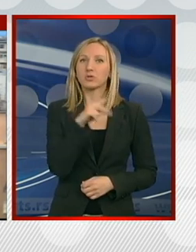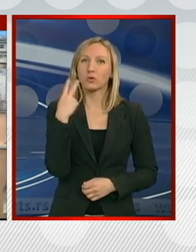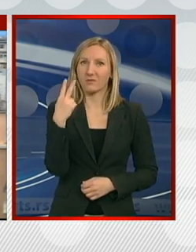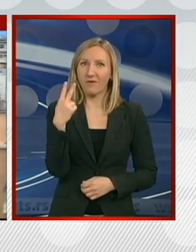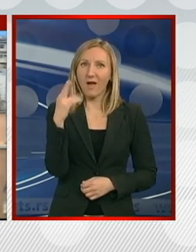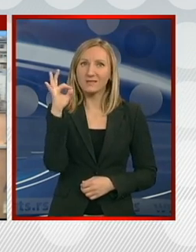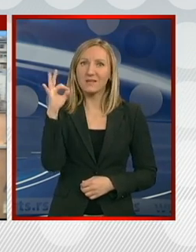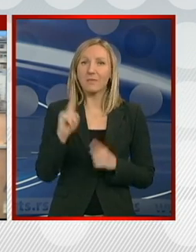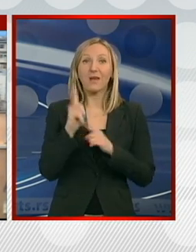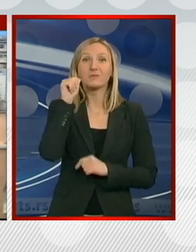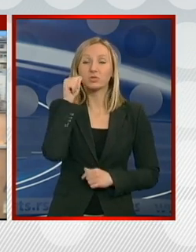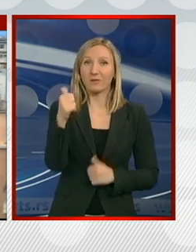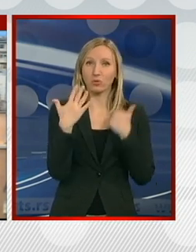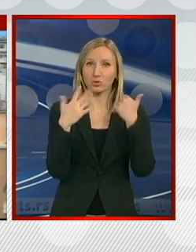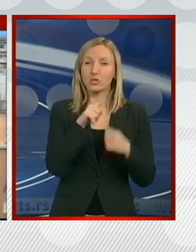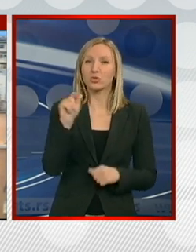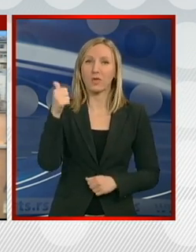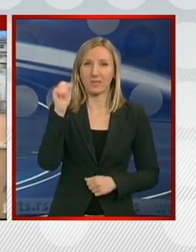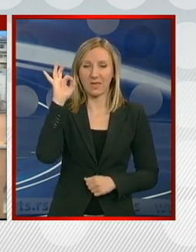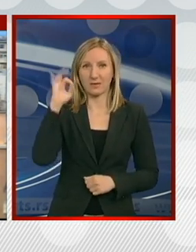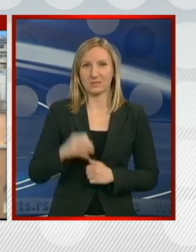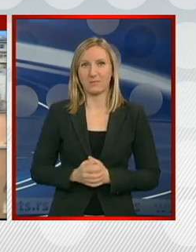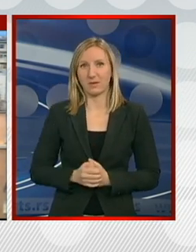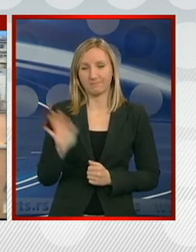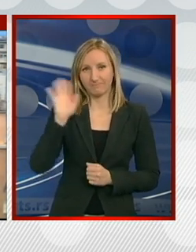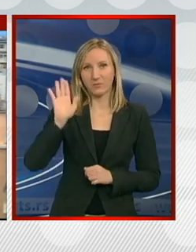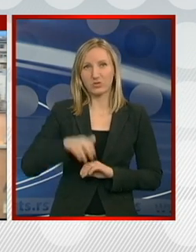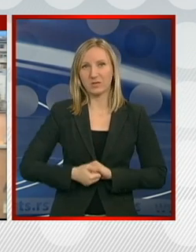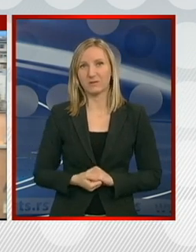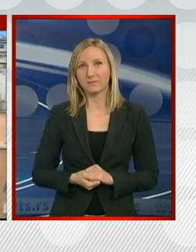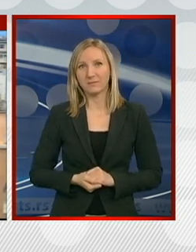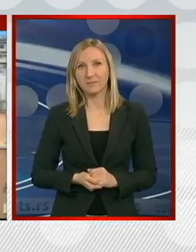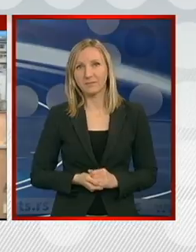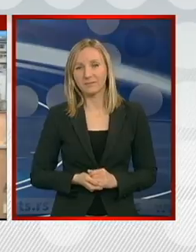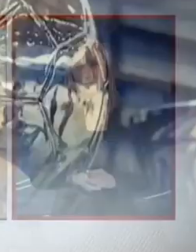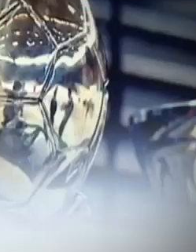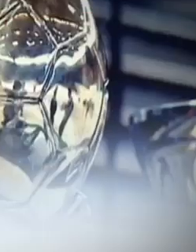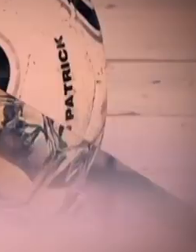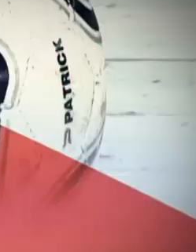-4 do 2 stepena, najviša dnevna od 6 do 11 stepeni.